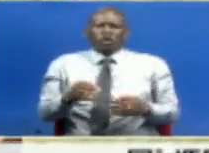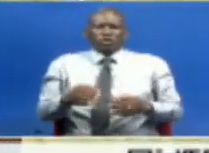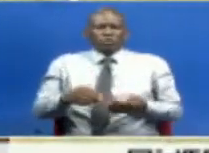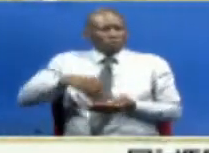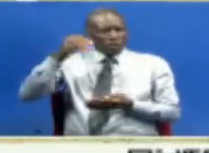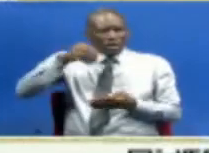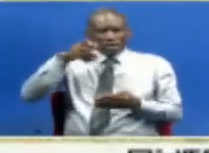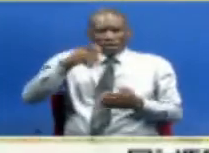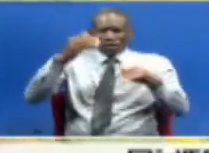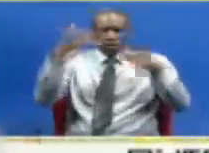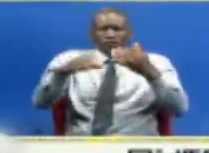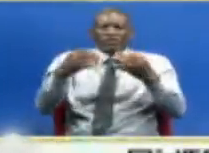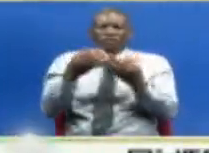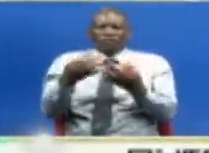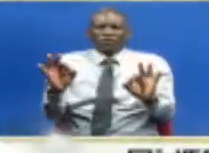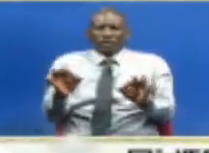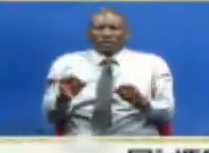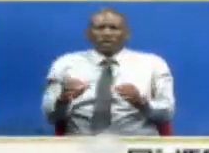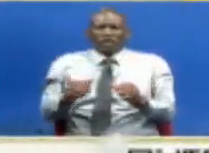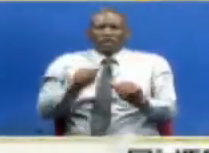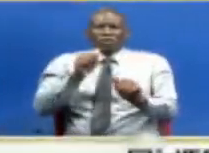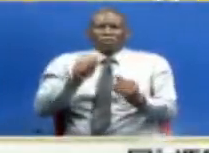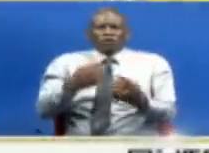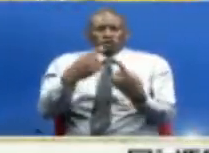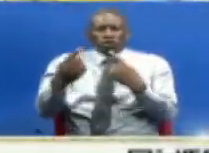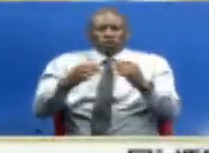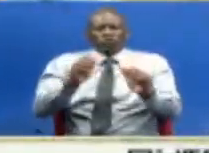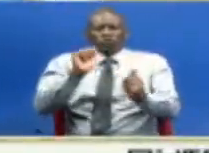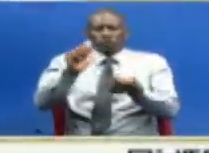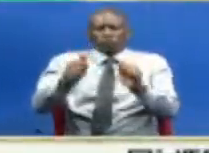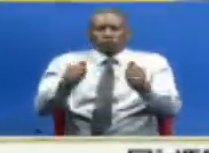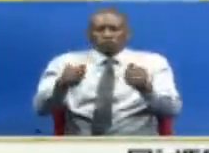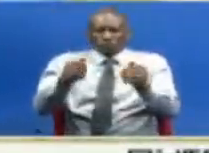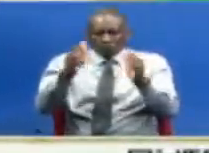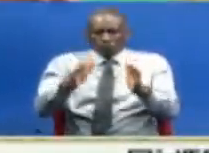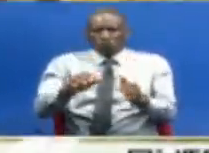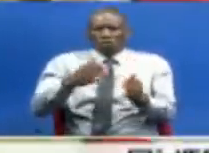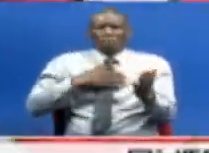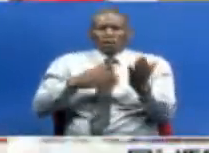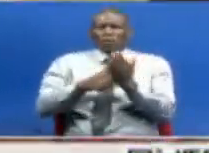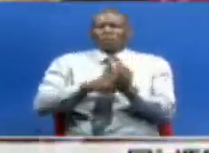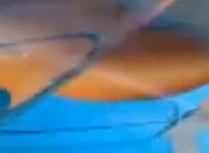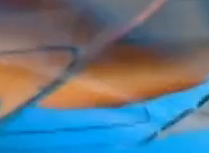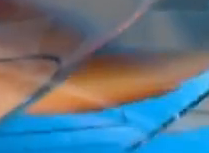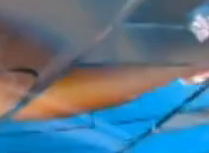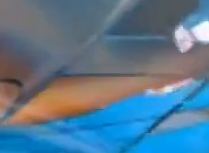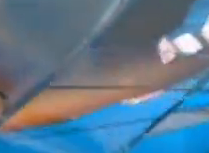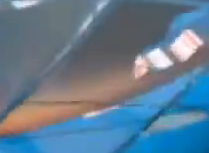university free. Ni kidunda dunda nyugani, ni itemona sporti Joshua Makori.